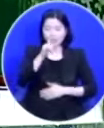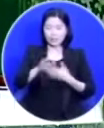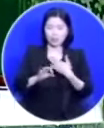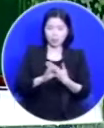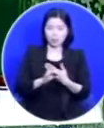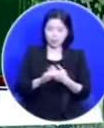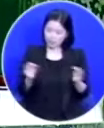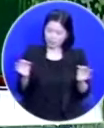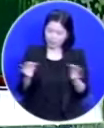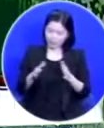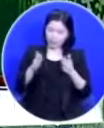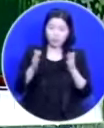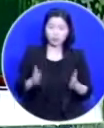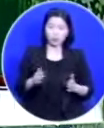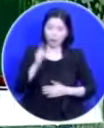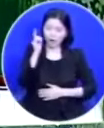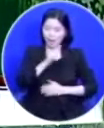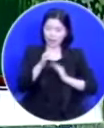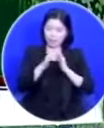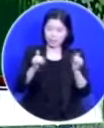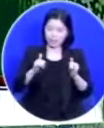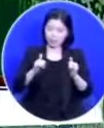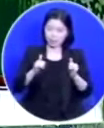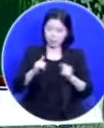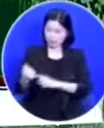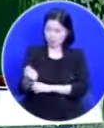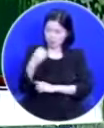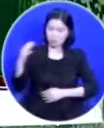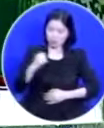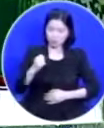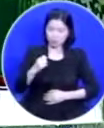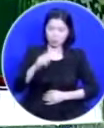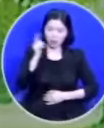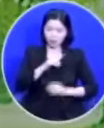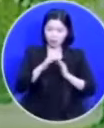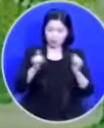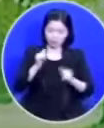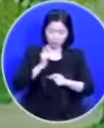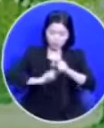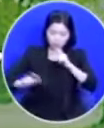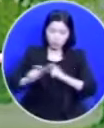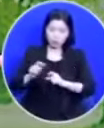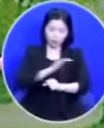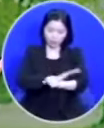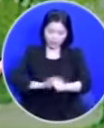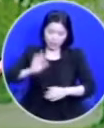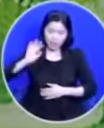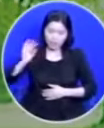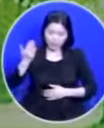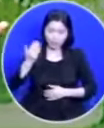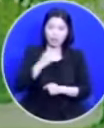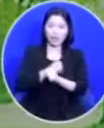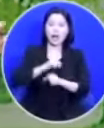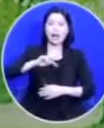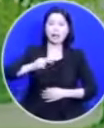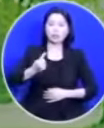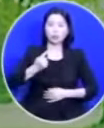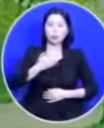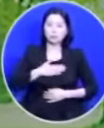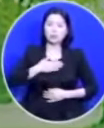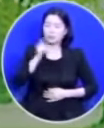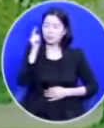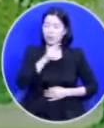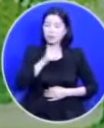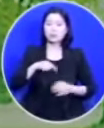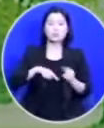악한 사람이 득세하고 악한 사람이 더 잘되고 한다 그래서 그 속상할 이유가 뭐가